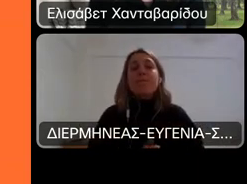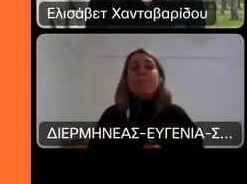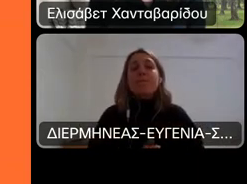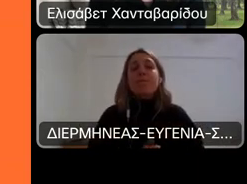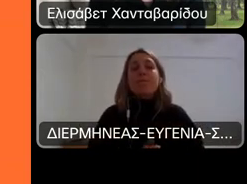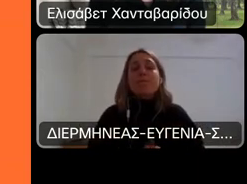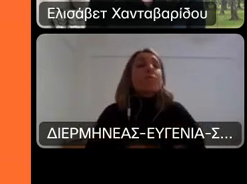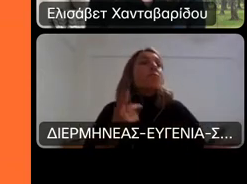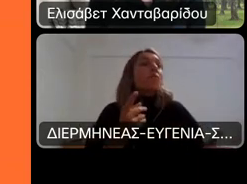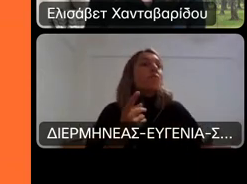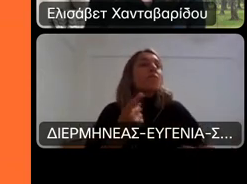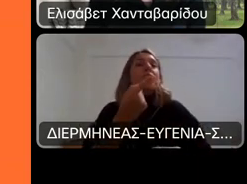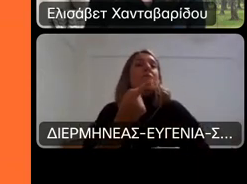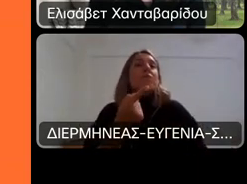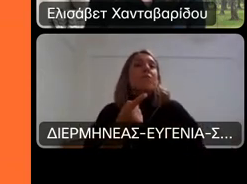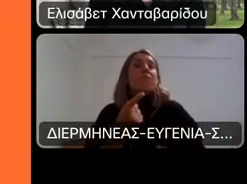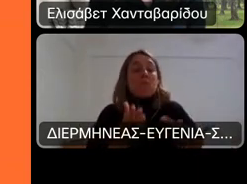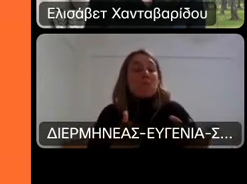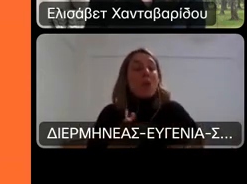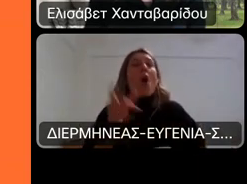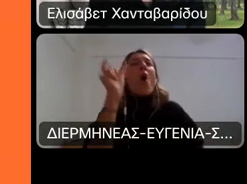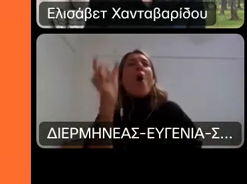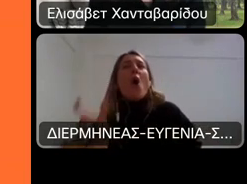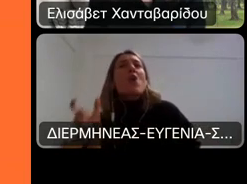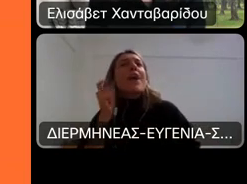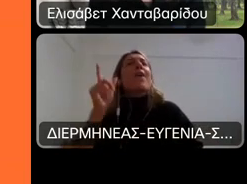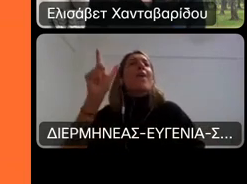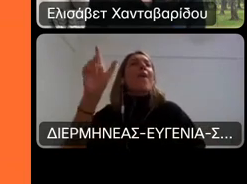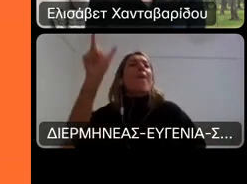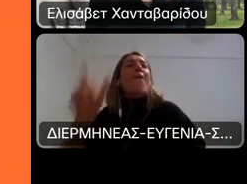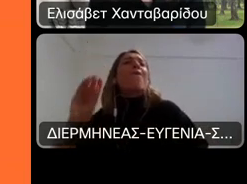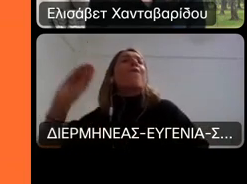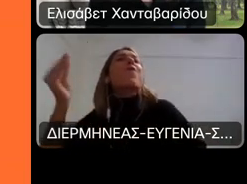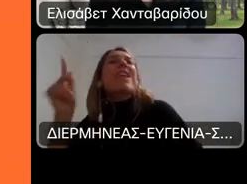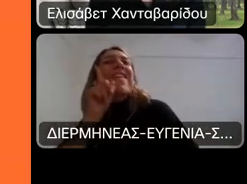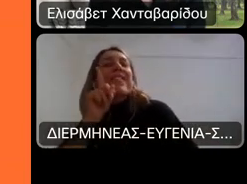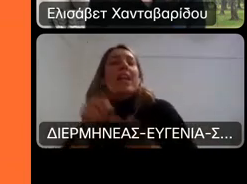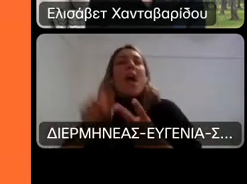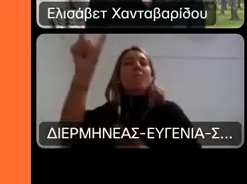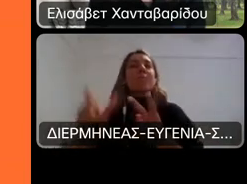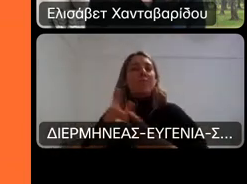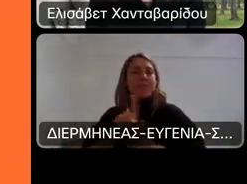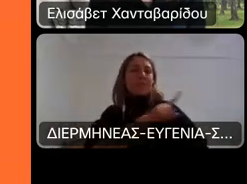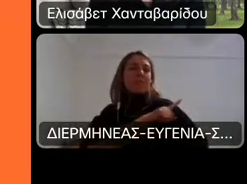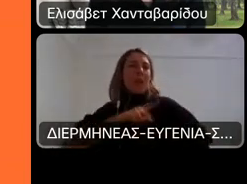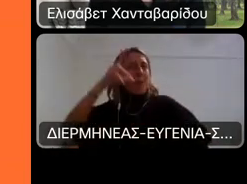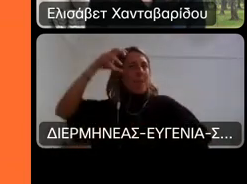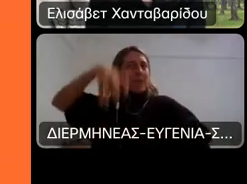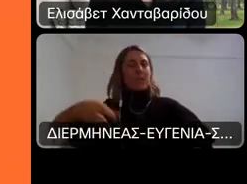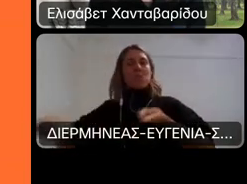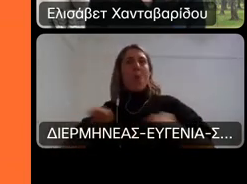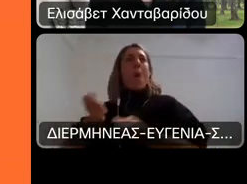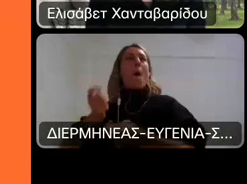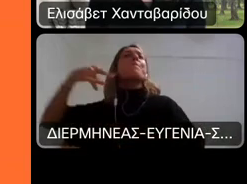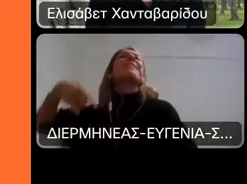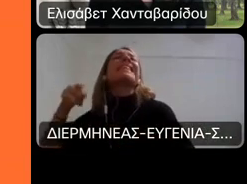να προστίθενται σύντομα οι όροι βουλεύτρια, διδακτόρισα ή πριτάνησα. Αυτό σημαίνει πάρα πολύ χρόνο και κόπο και προσωπικό που